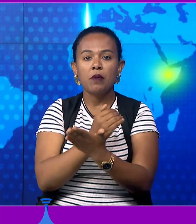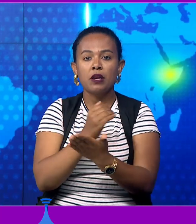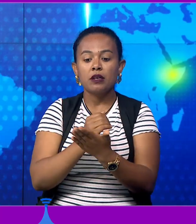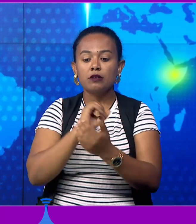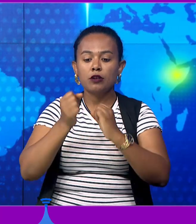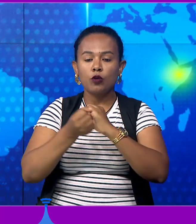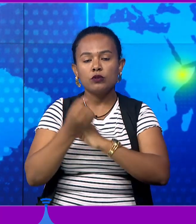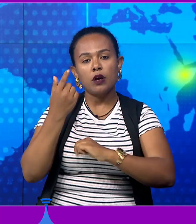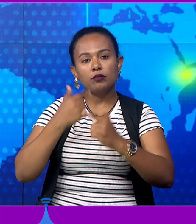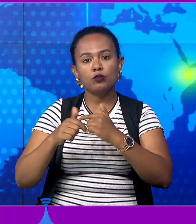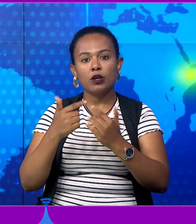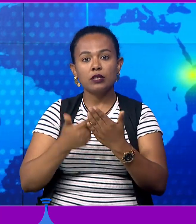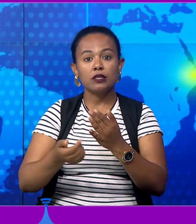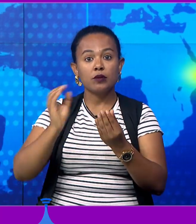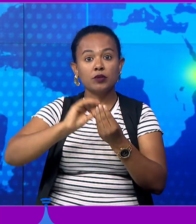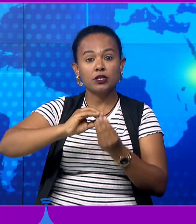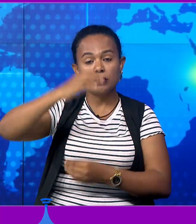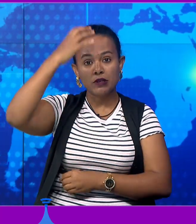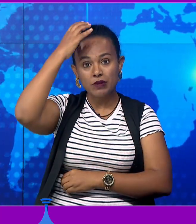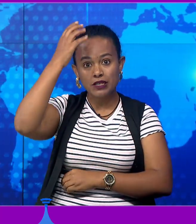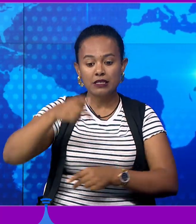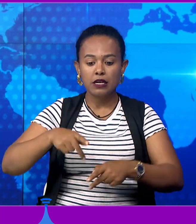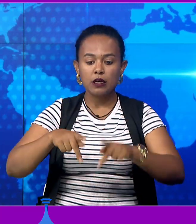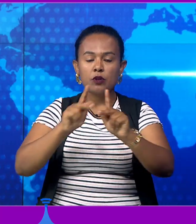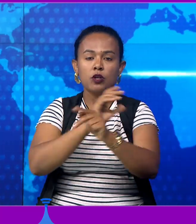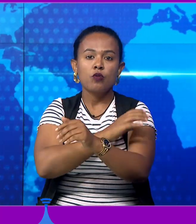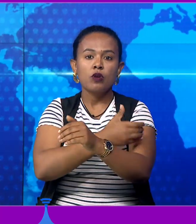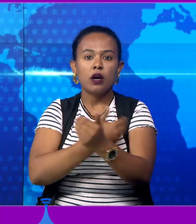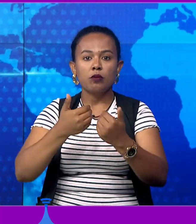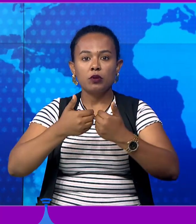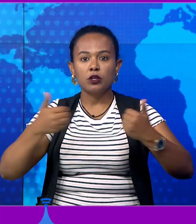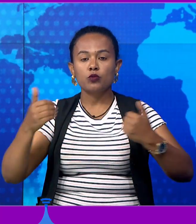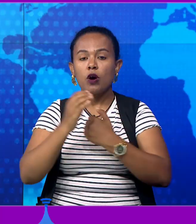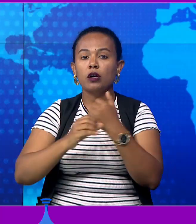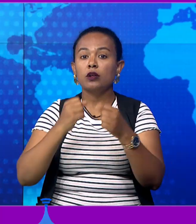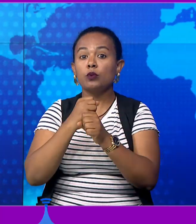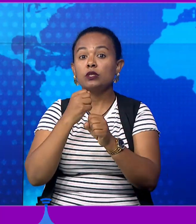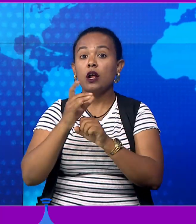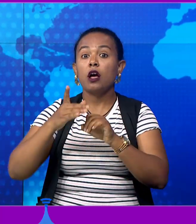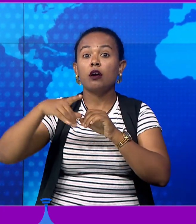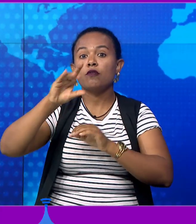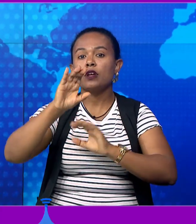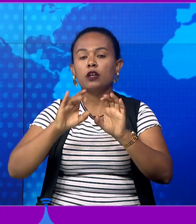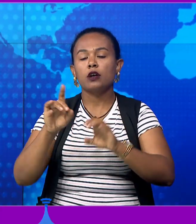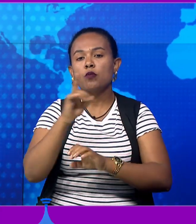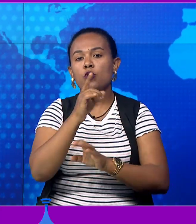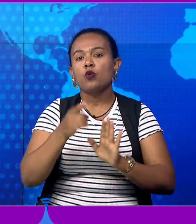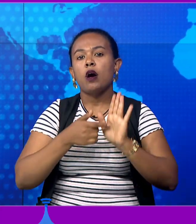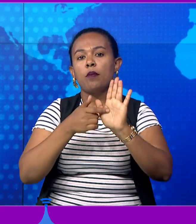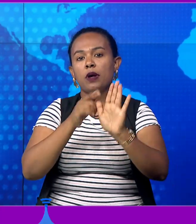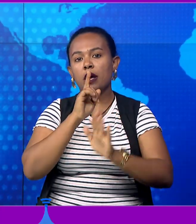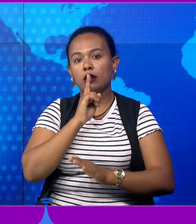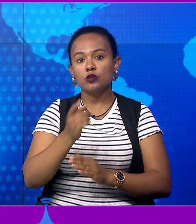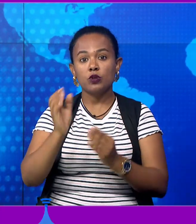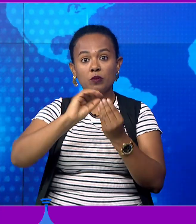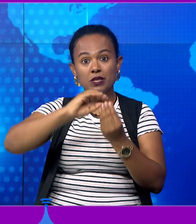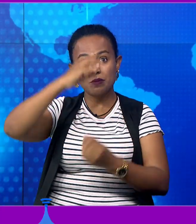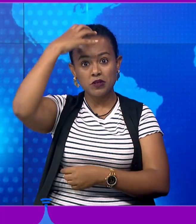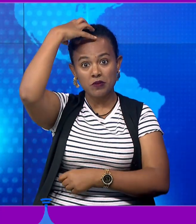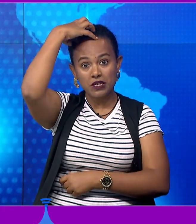ለውጥ አምጥቷል። ይህ የመደመር መንግስት የግብርናውን አቅም ለይቶ ሀገርን በስራ ከፍ እያደረገ ለመሆኑ አመላካች ነው። የመደመር